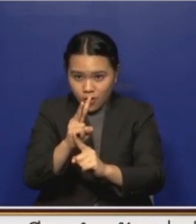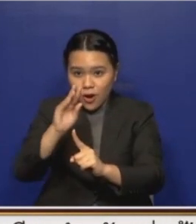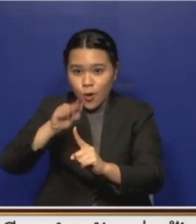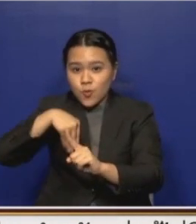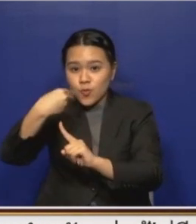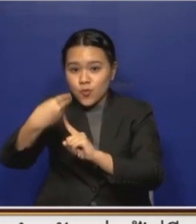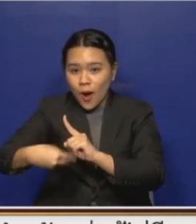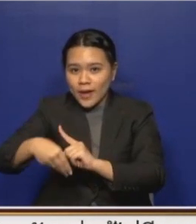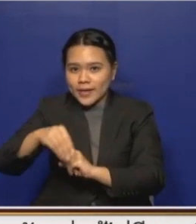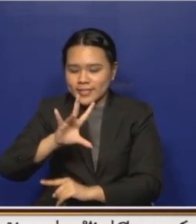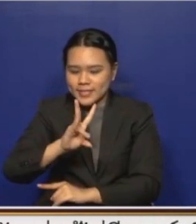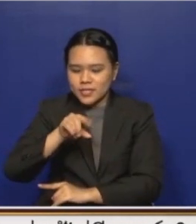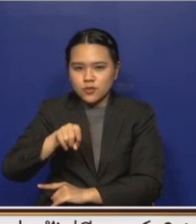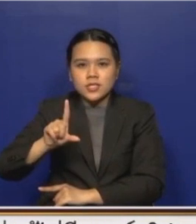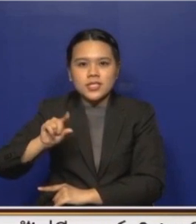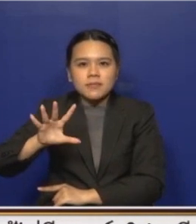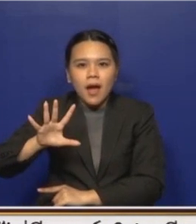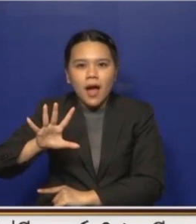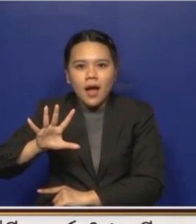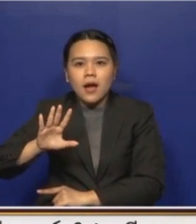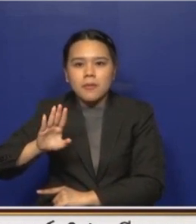ออกทีวีมั้งครับนะ